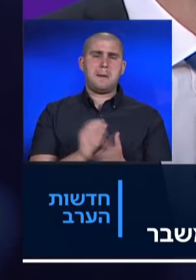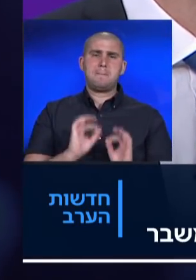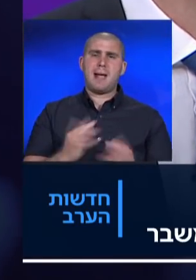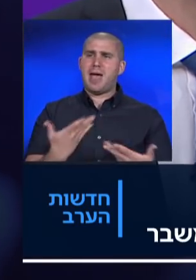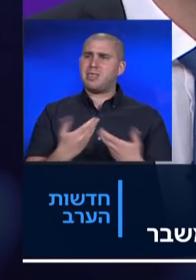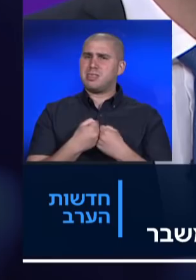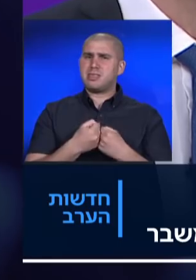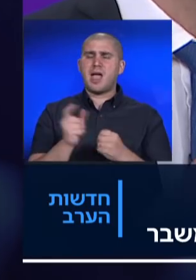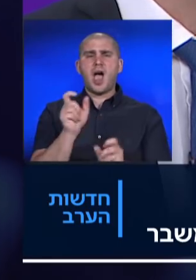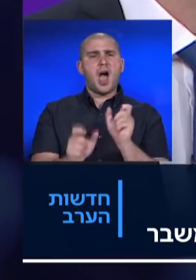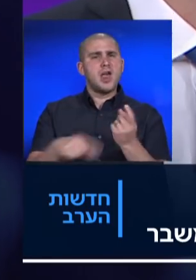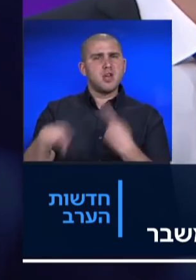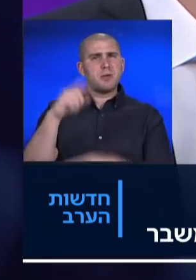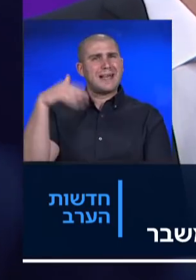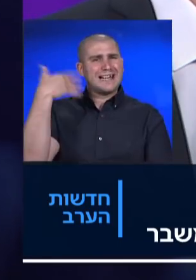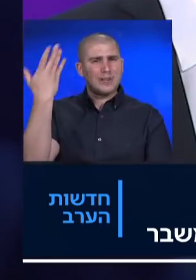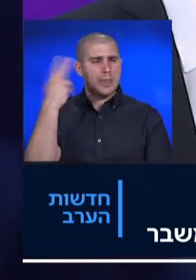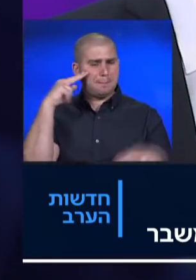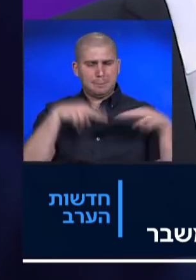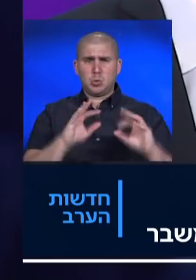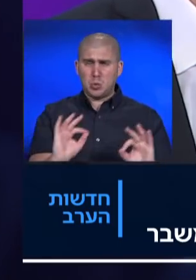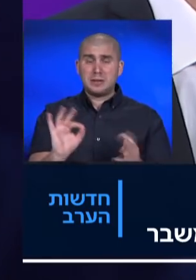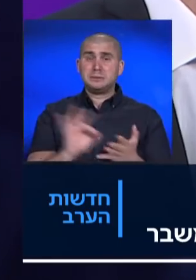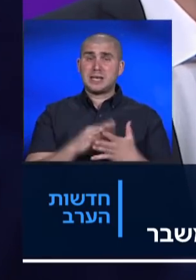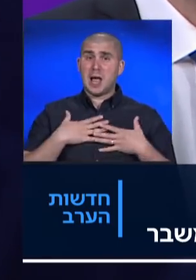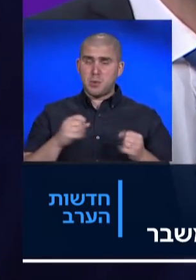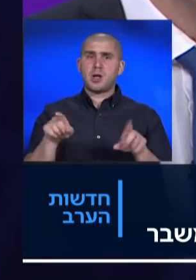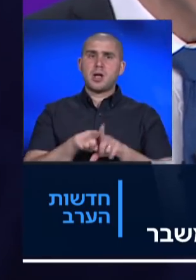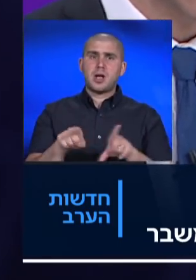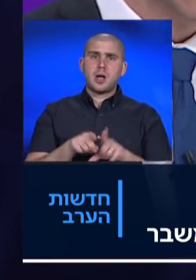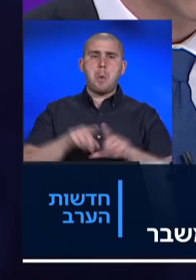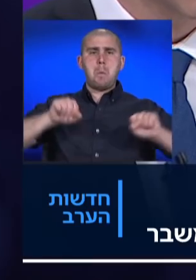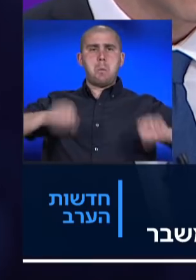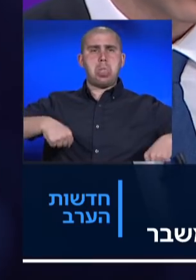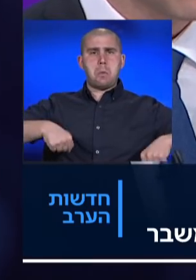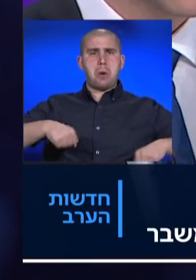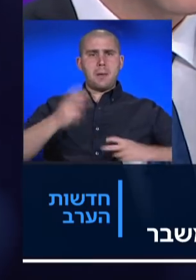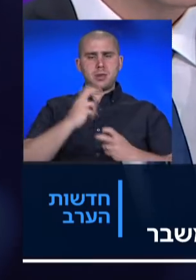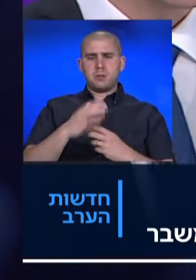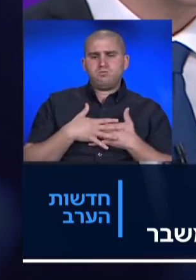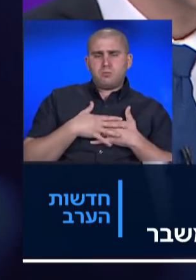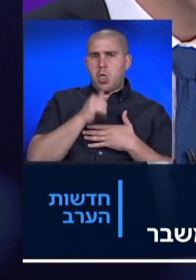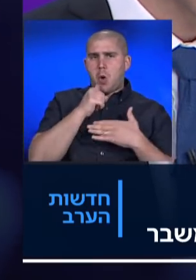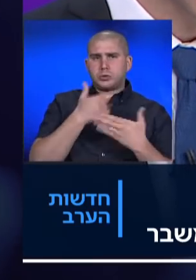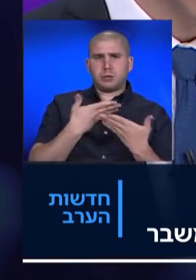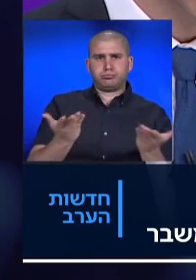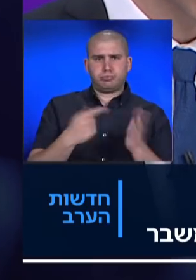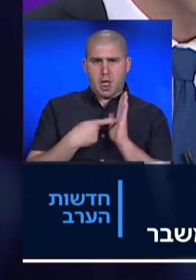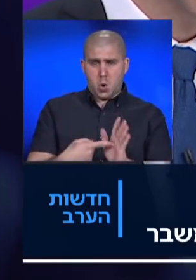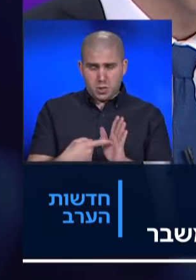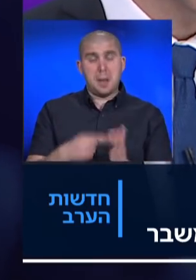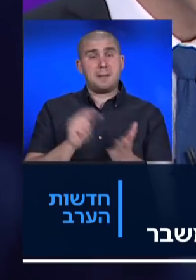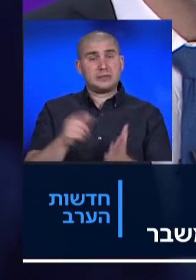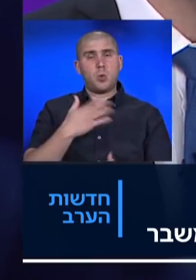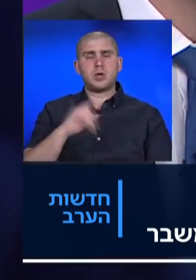גורמים חיצוניים, ובעצם משרד הבריאות מהווה איזשהו מונופול על המידע הזה, ולא מוכן לשחרר בשום פנים ואופן, ולכן הוא רוצה את כל המידע הזה